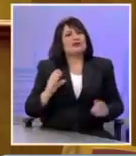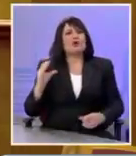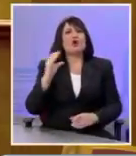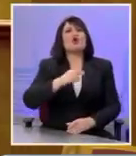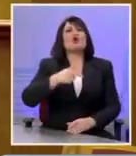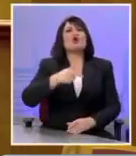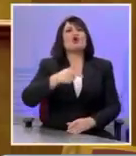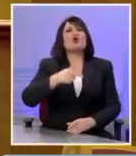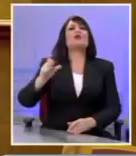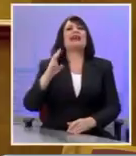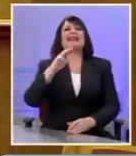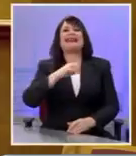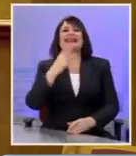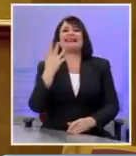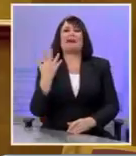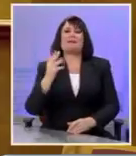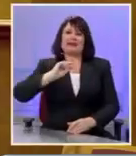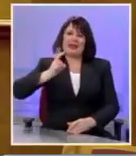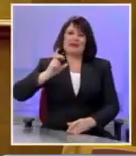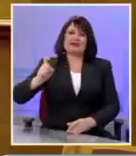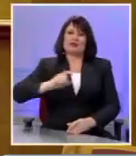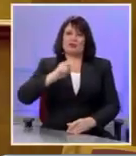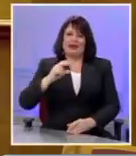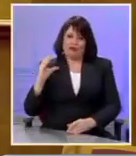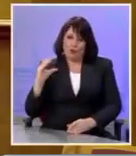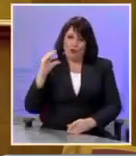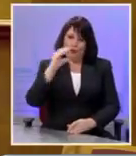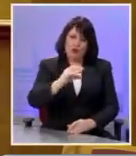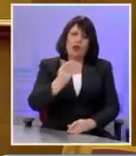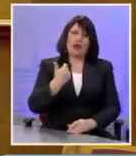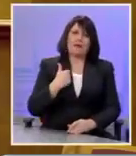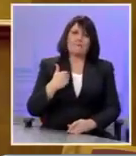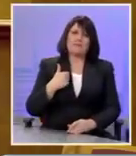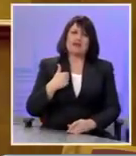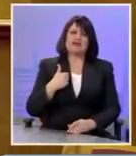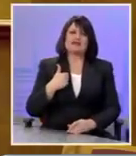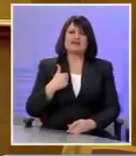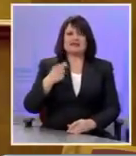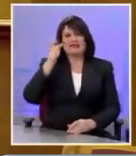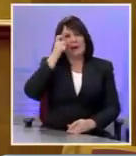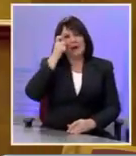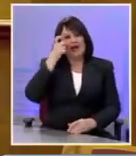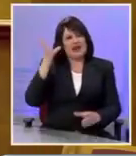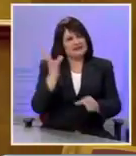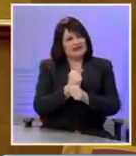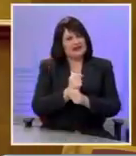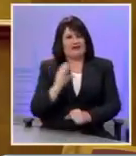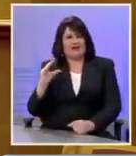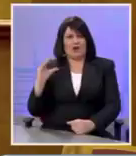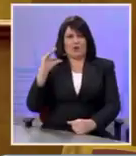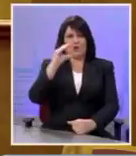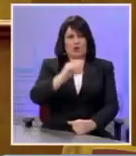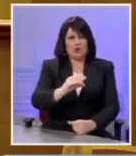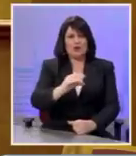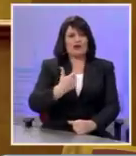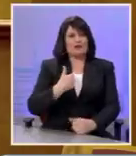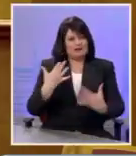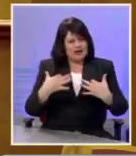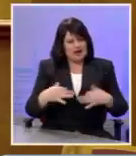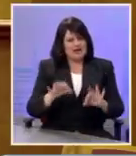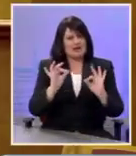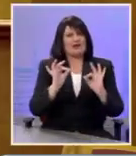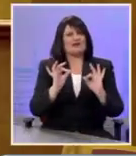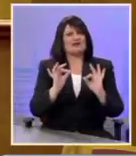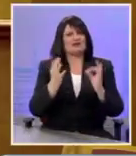Γιούκερ 35 δισεκατομμυρίων ευρώ που εμείς, η κυβέρνηση Σαμαρά, το έφερε στην χώρα μας. Να ξεκινήσουν